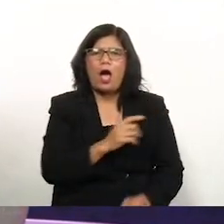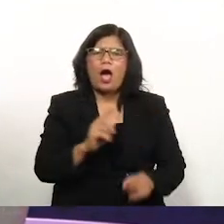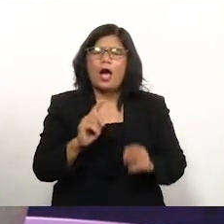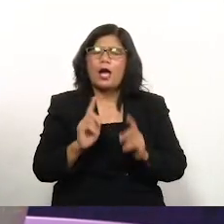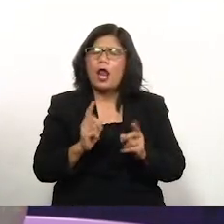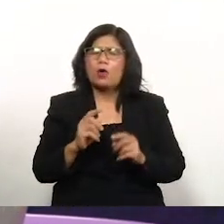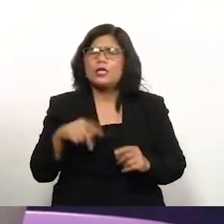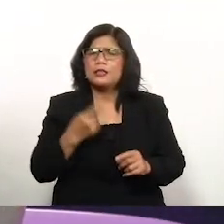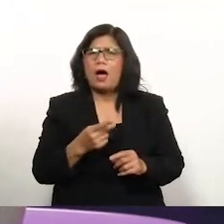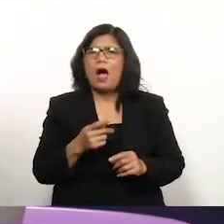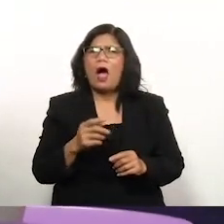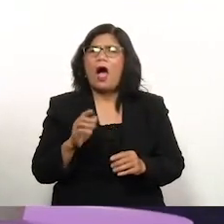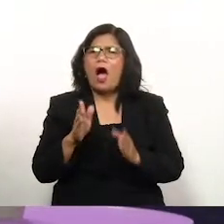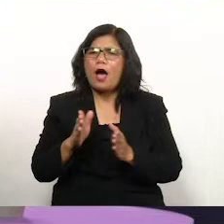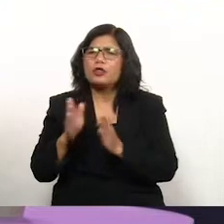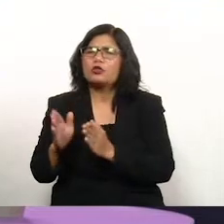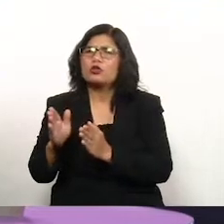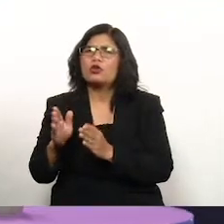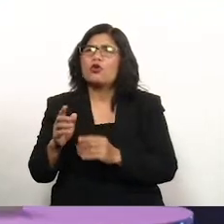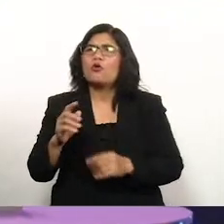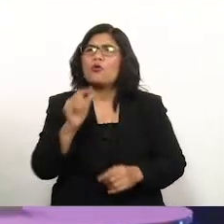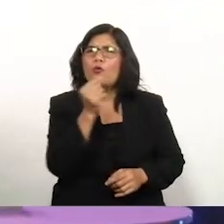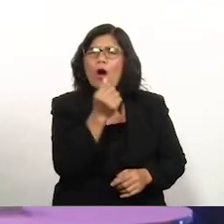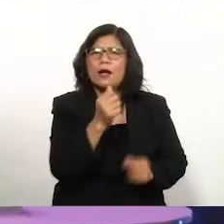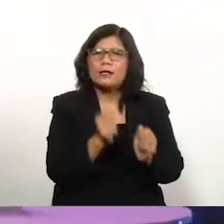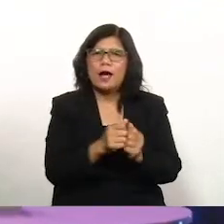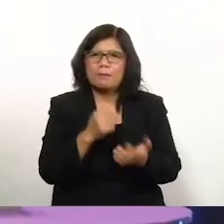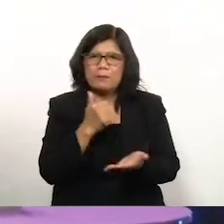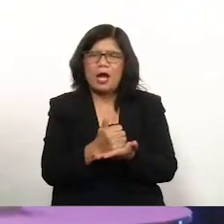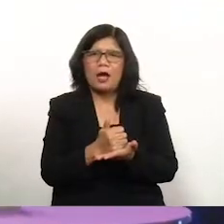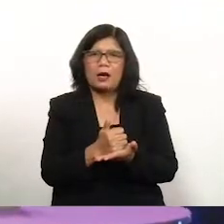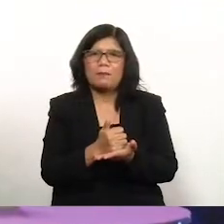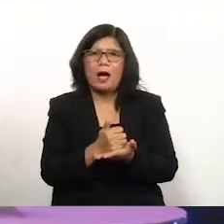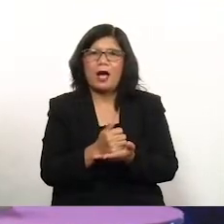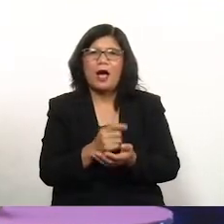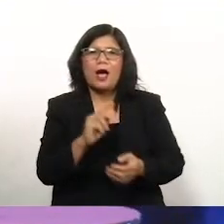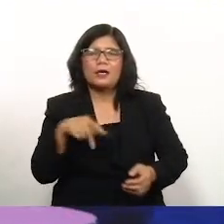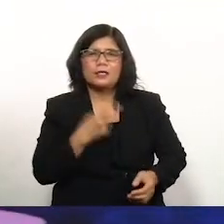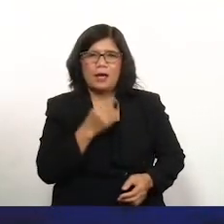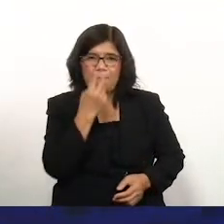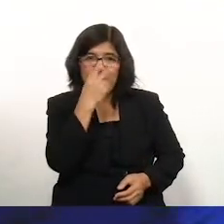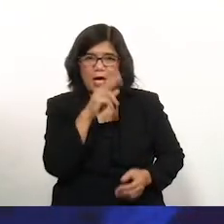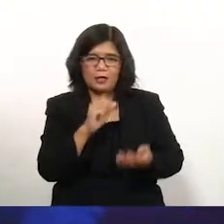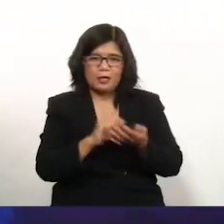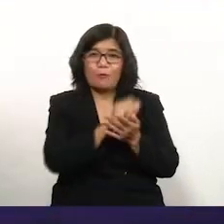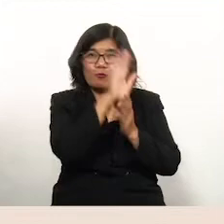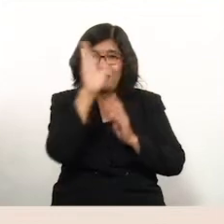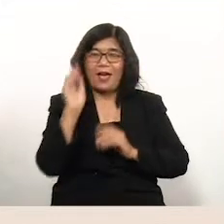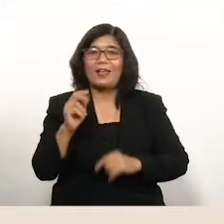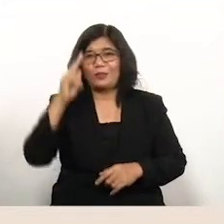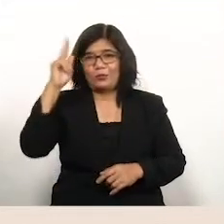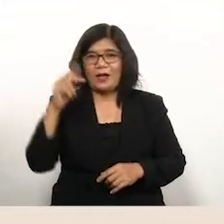aturuang dengan benar I make it akan melihat kemuliaan Tuhan dalam hidup kita alleluya selanjutnya